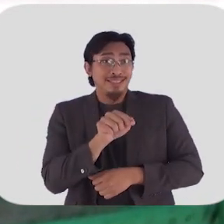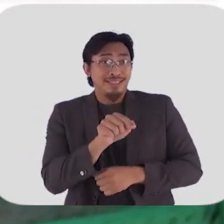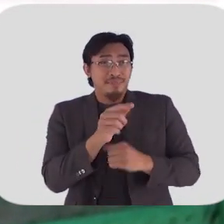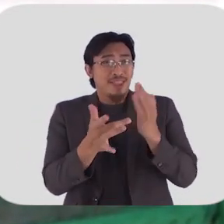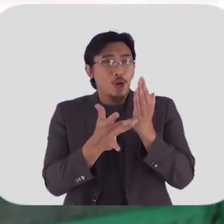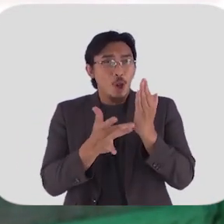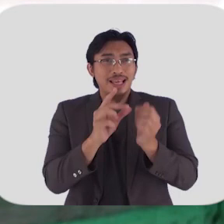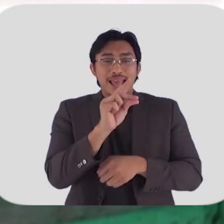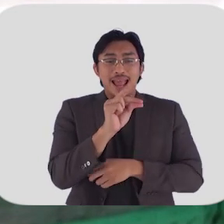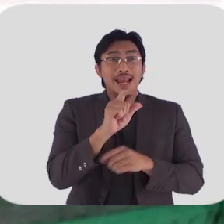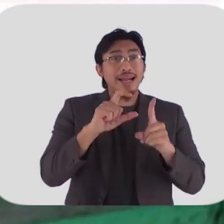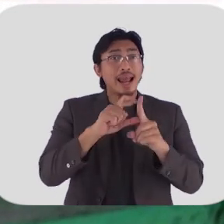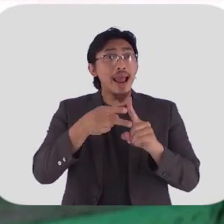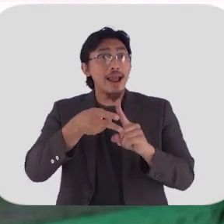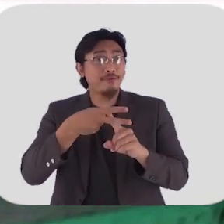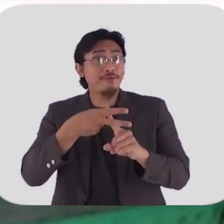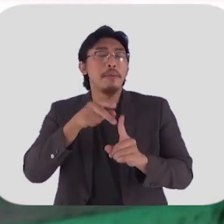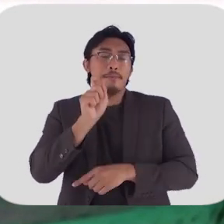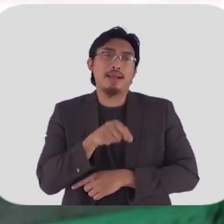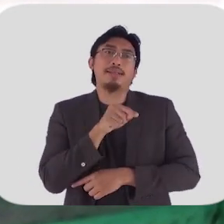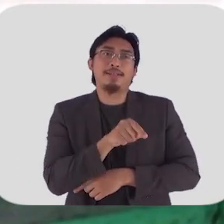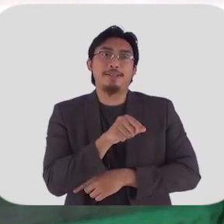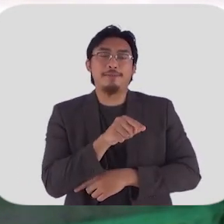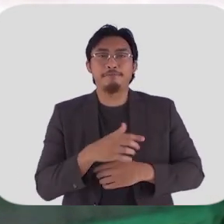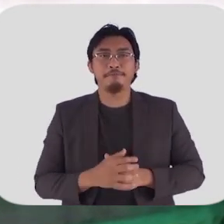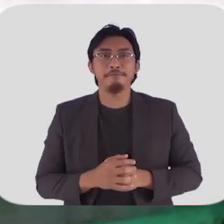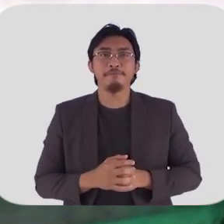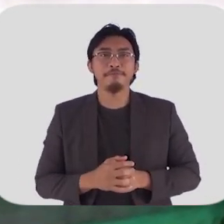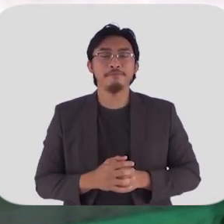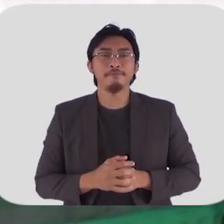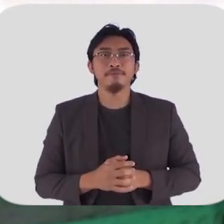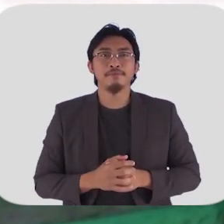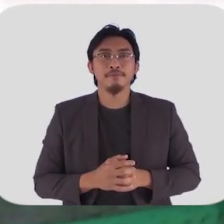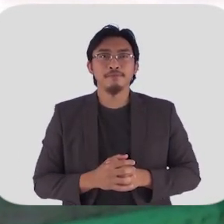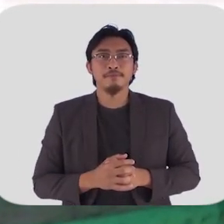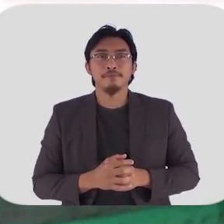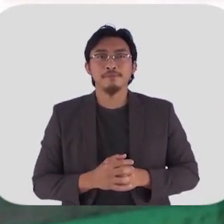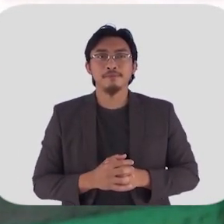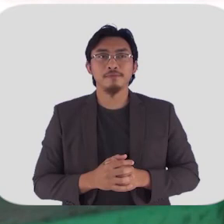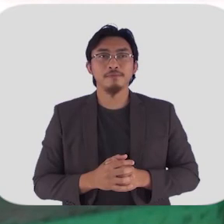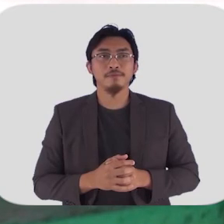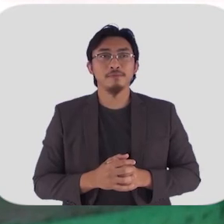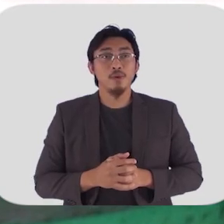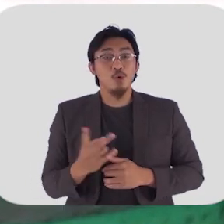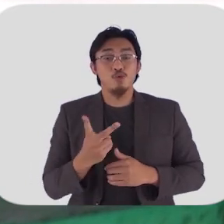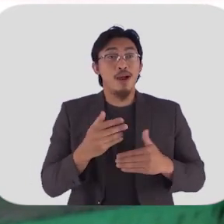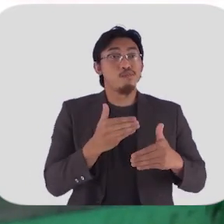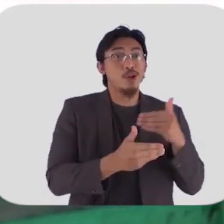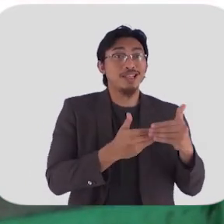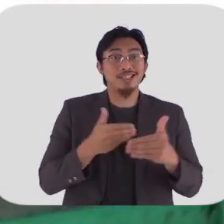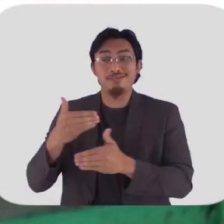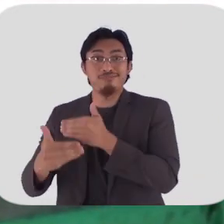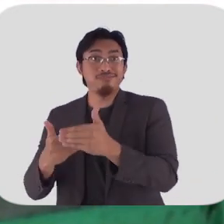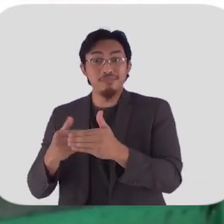fly, sama penggunaan teknologi refuse derived fuel atau RDF. Dari